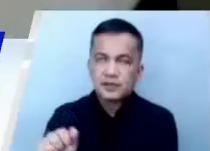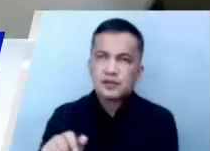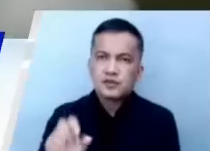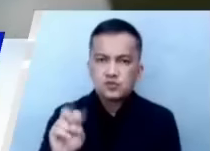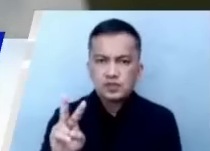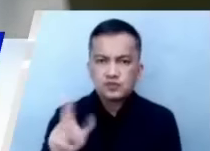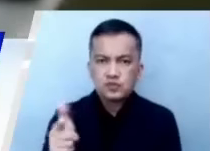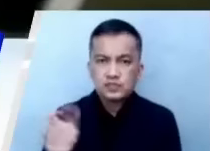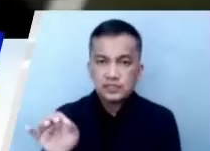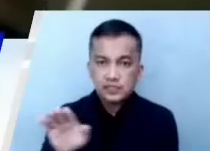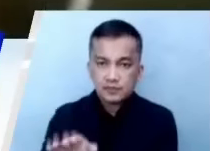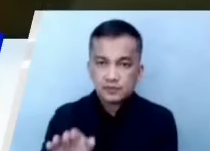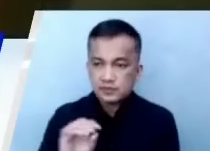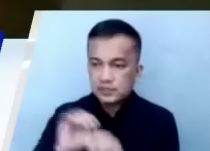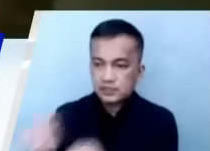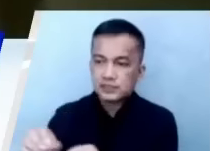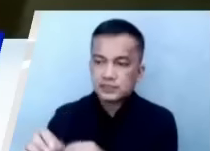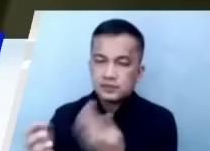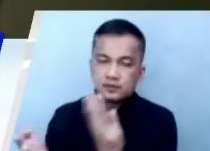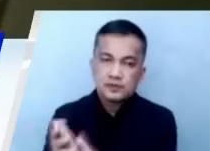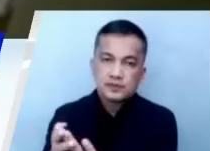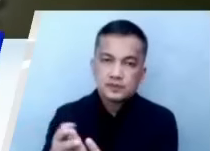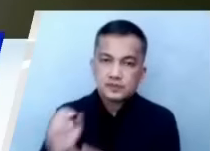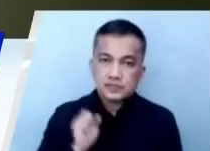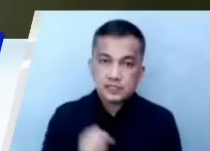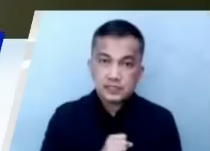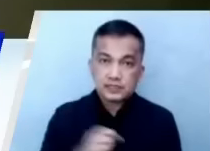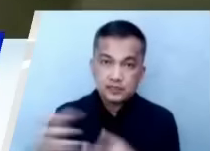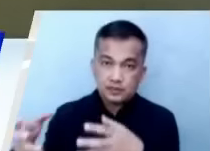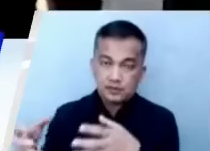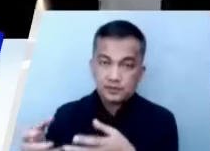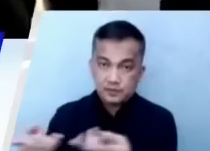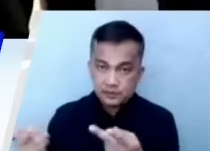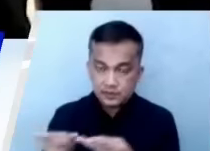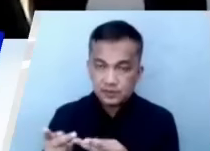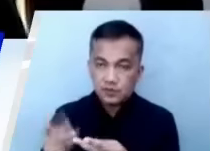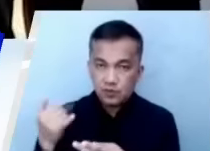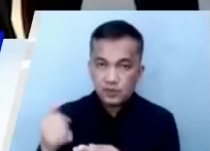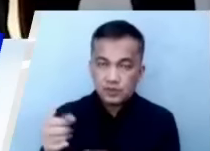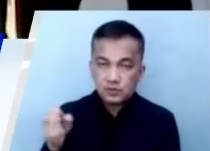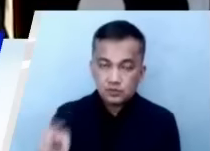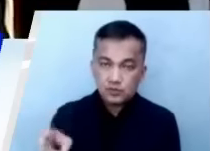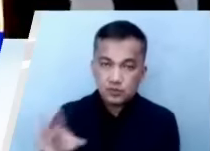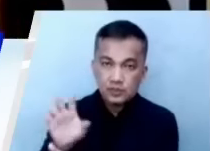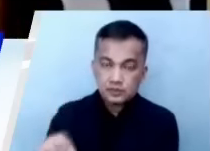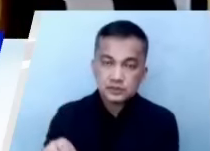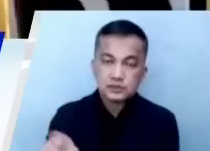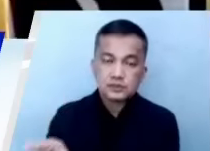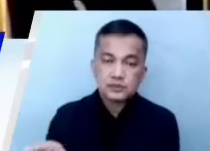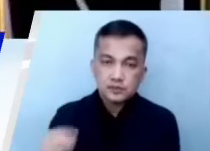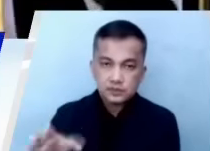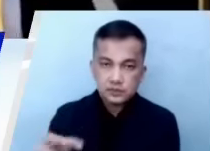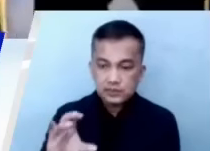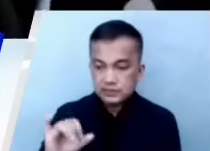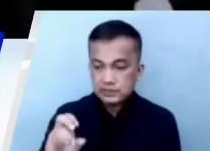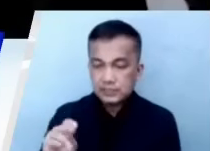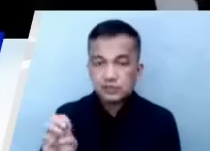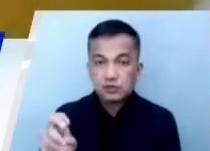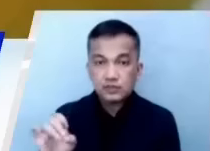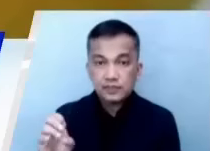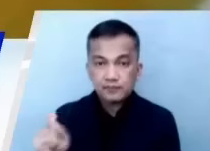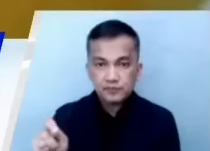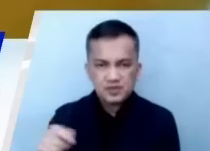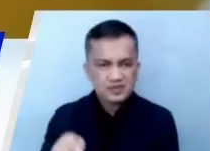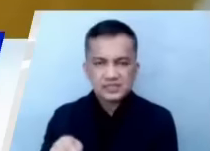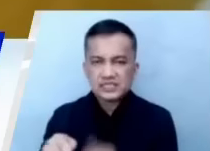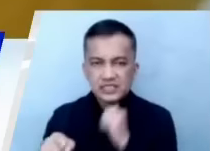Inilagay siya sa detention facility sa Senate compound dahil sa umiiral na arrest warrant matapos ma-cite in contempt dahil sa hindi pagdalo